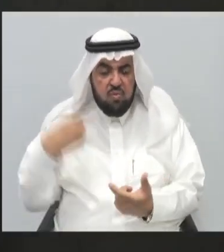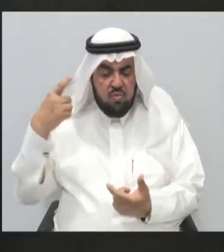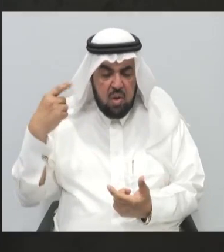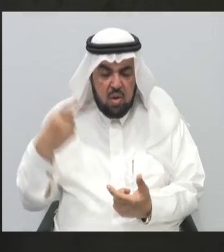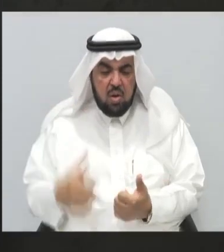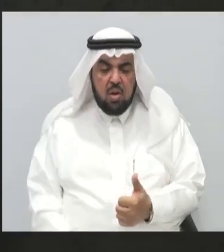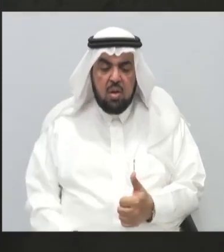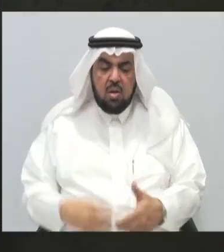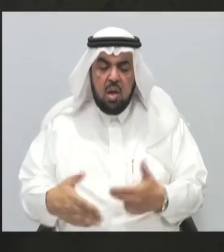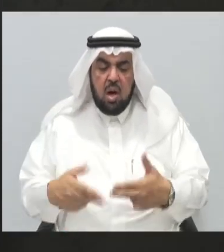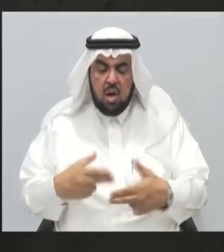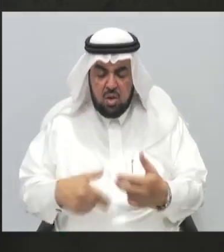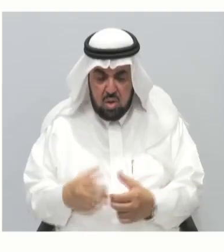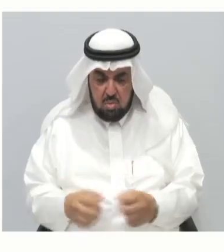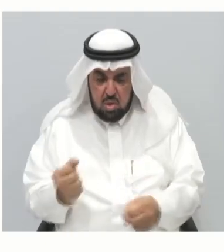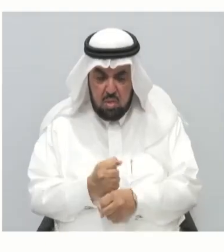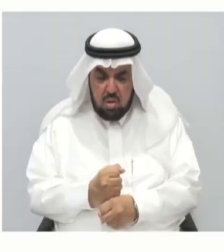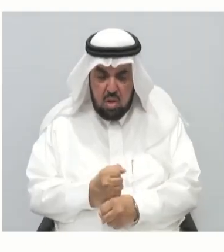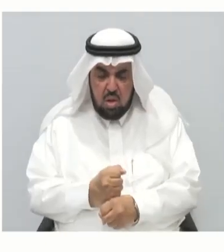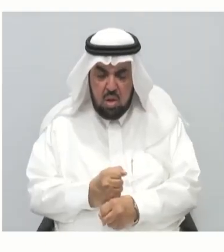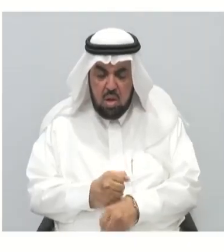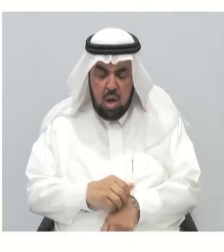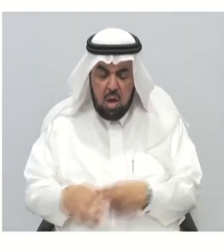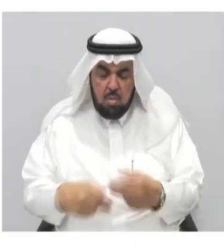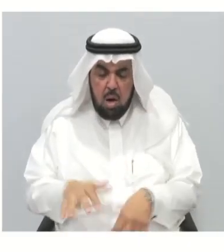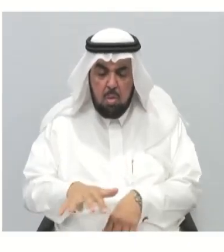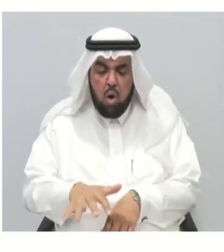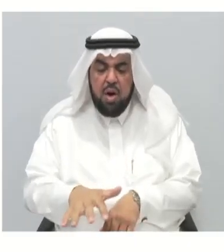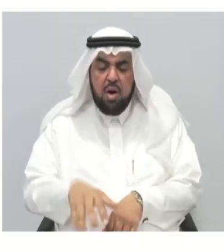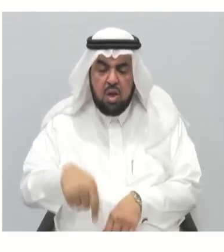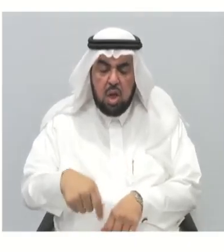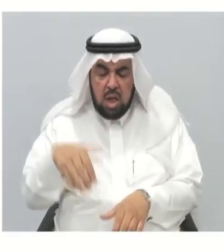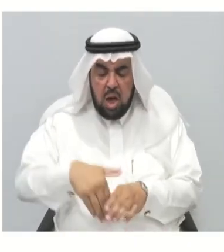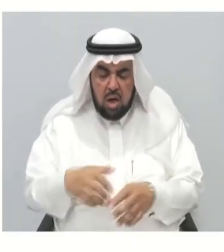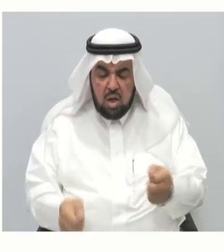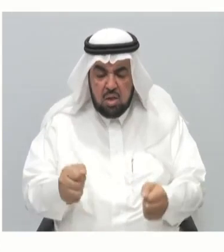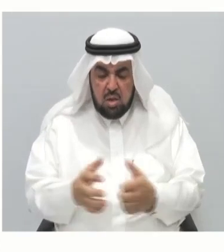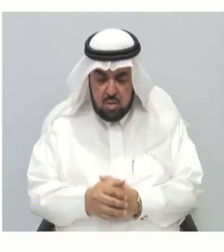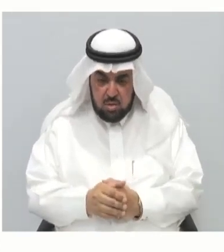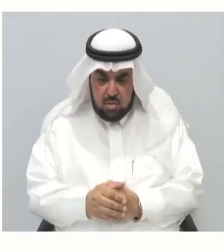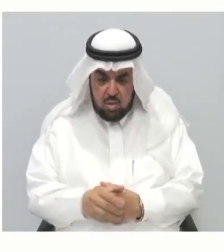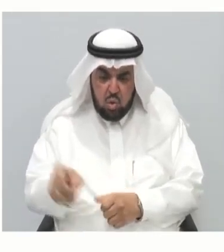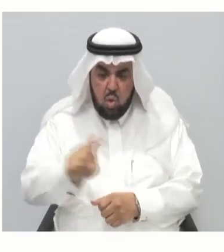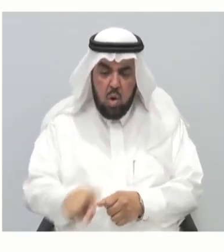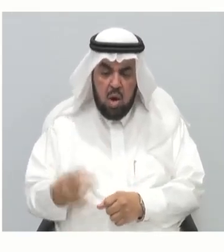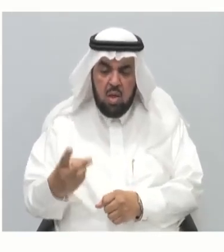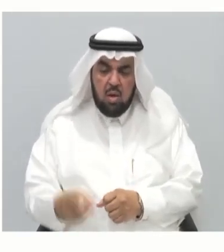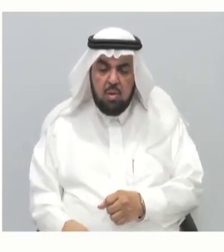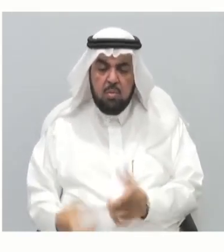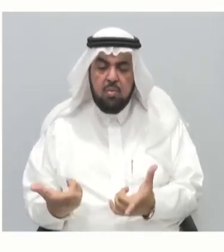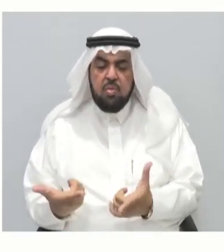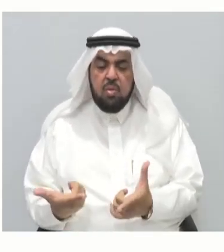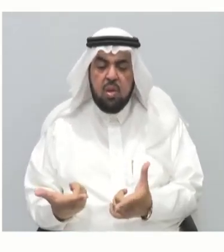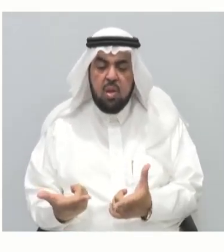احسنتم تتحرك السيارات باستخدام المحركات الموجوده داخل السياره طيب سؤال اخر كيف